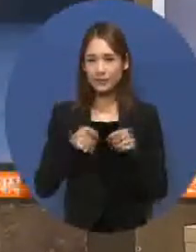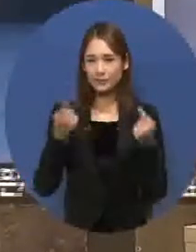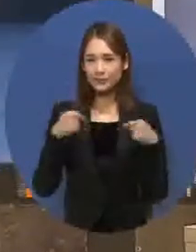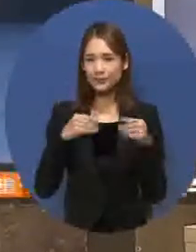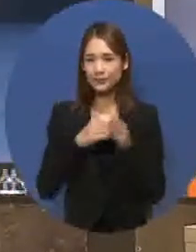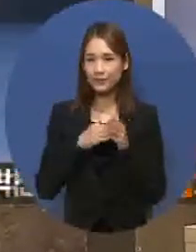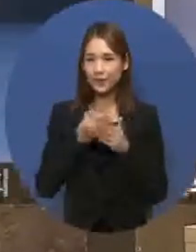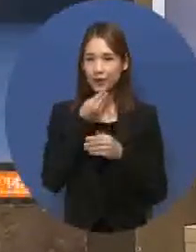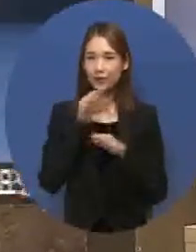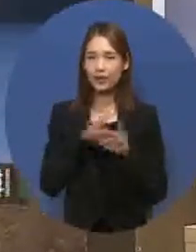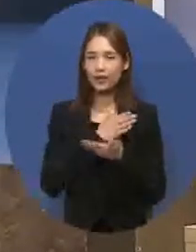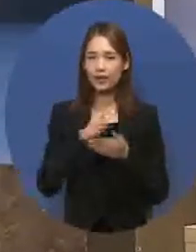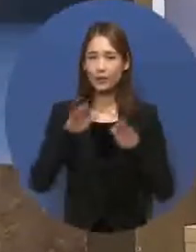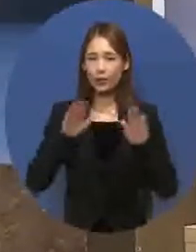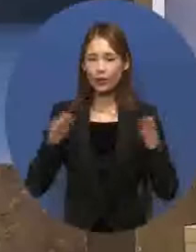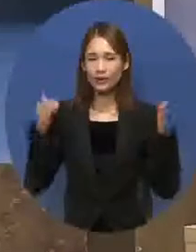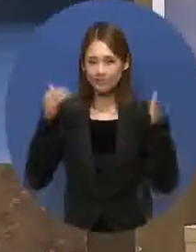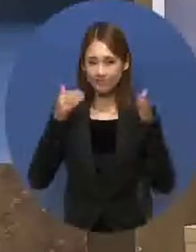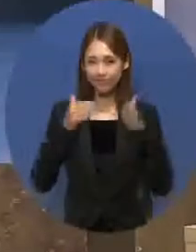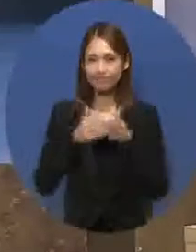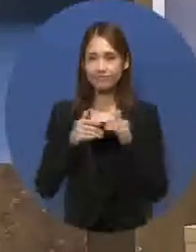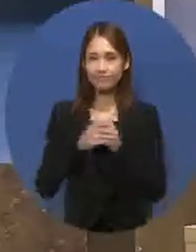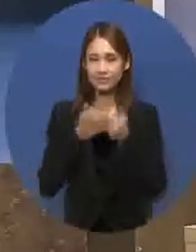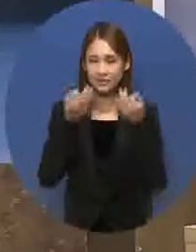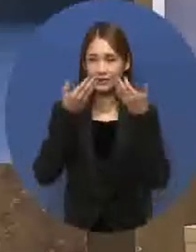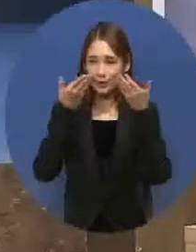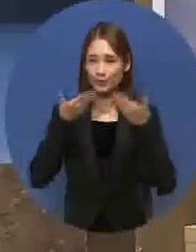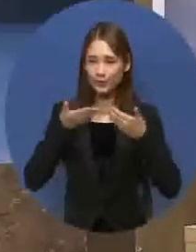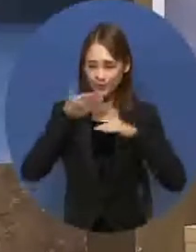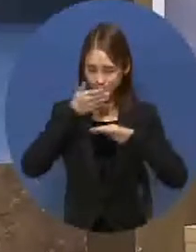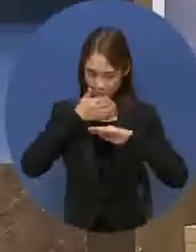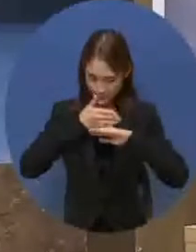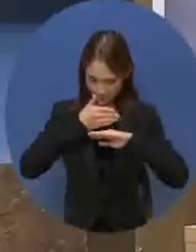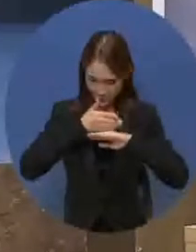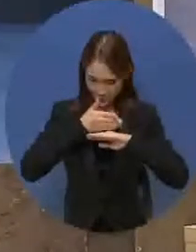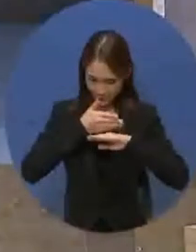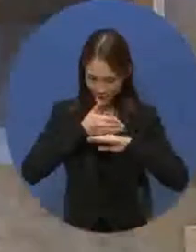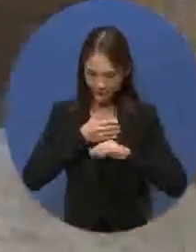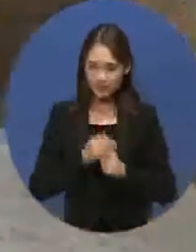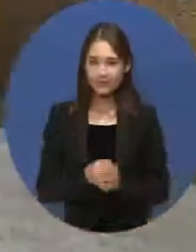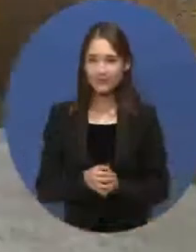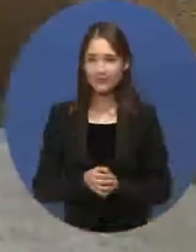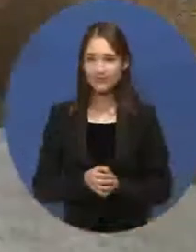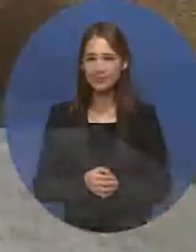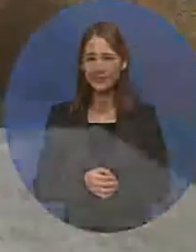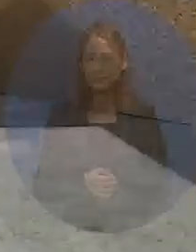행복나눔지킴이 오늘은 여기까지입니다. 시청해주신 여러분 고맙습니다.